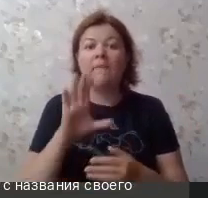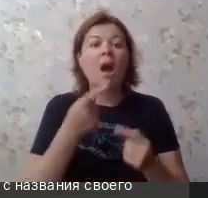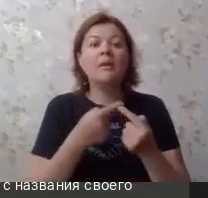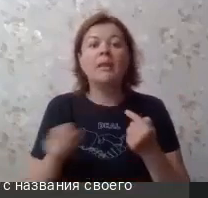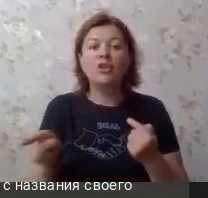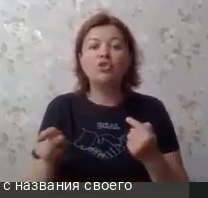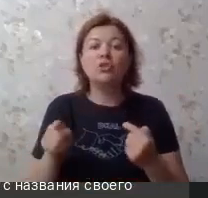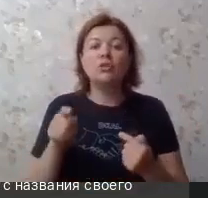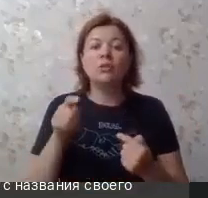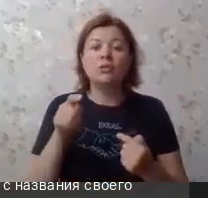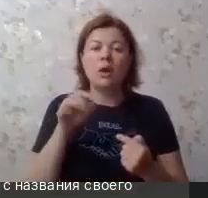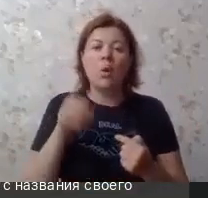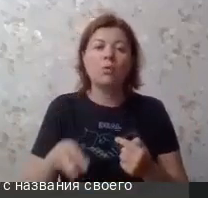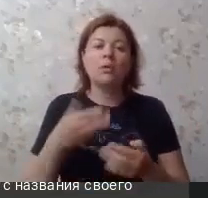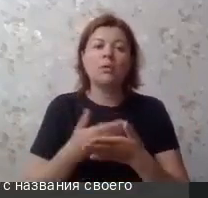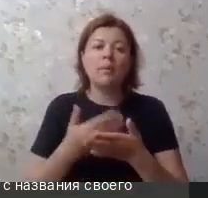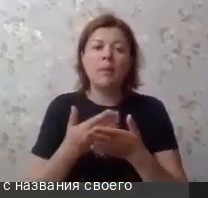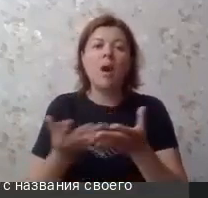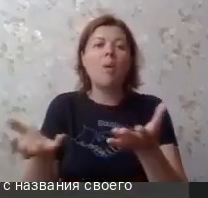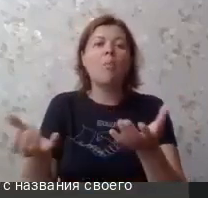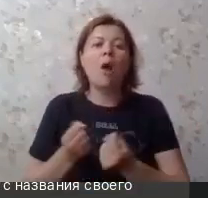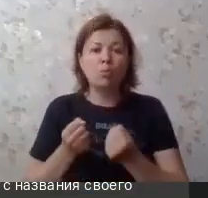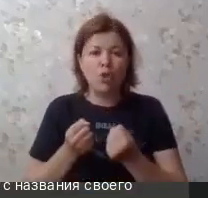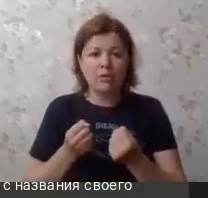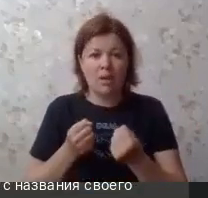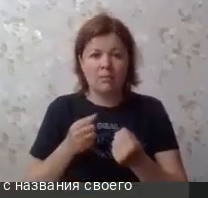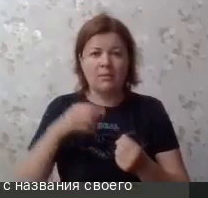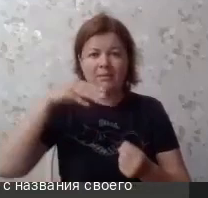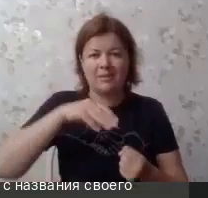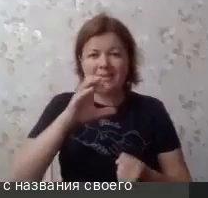допустим, получения их непосредственно из